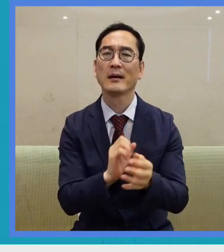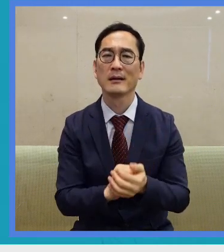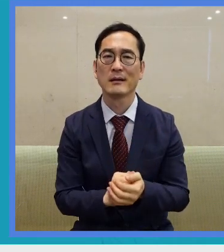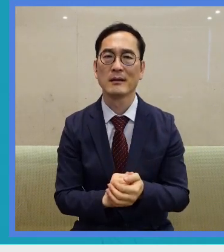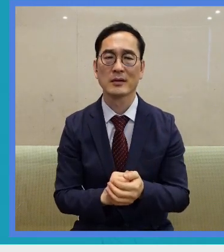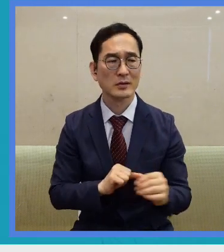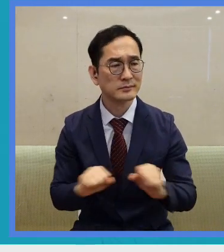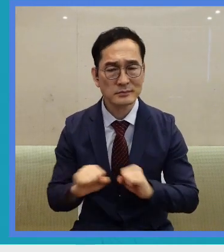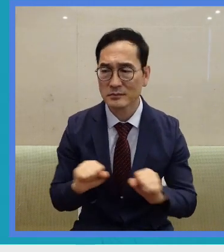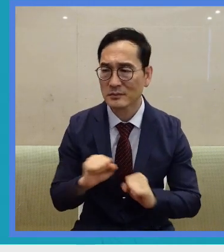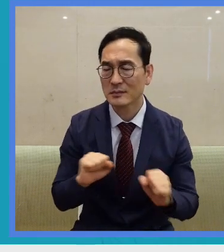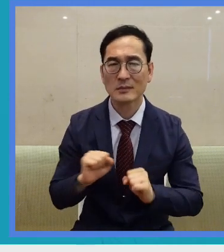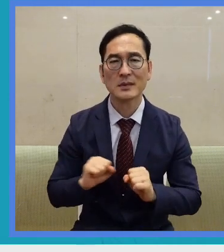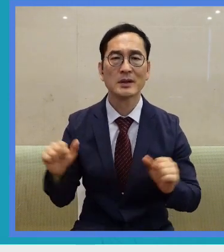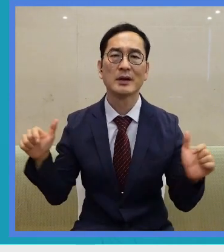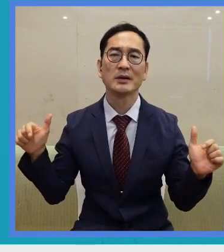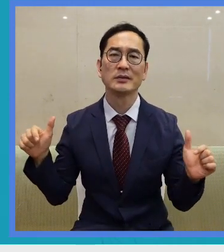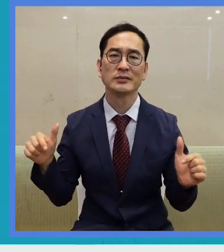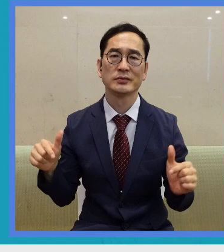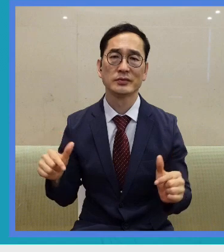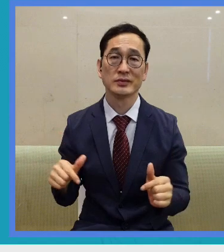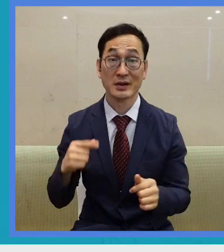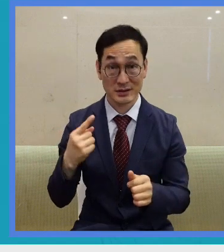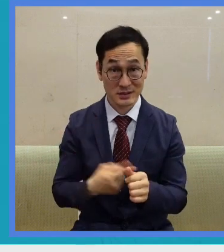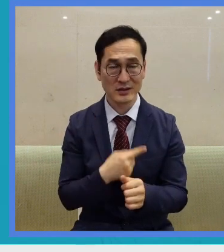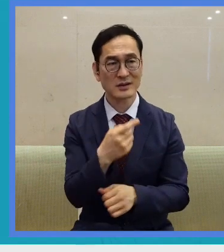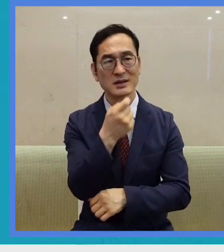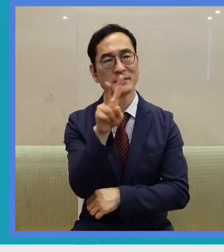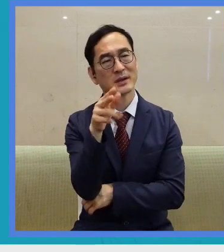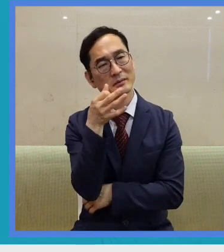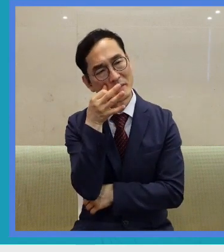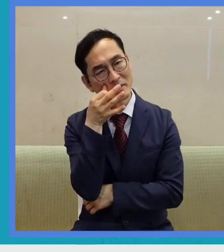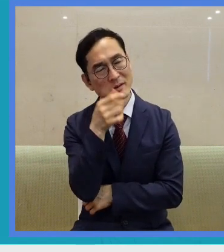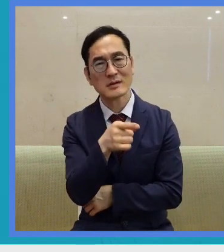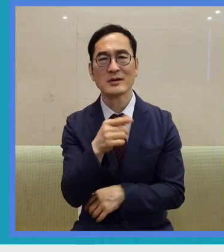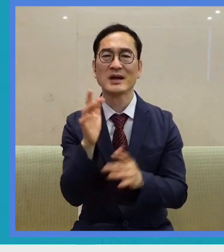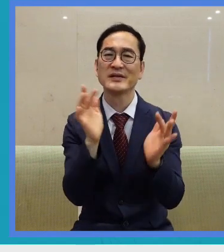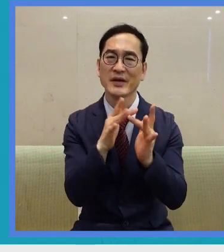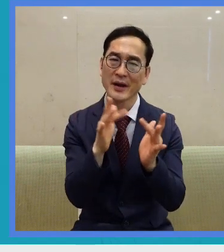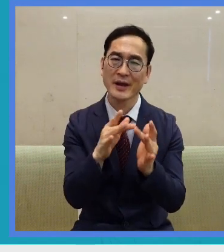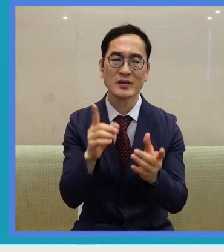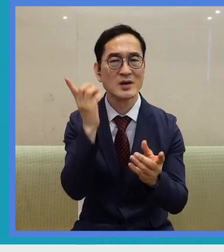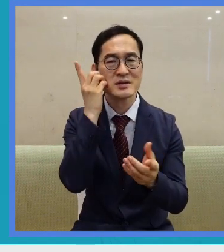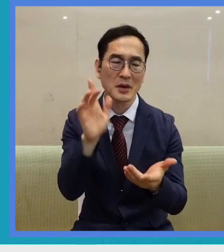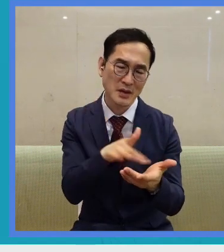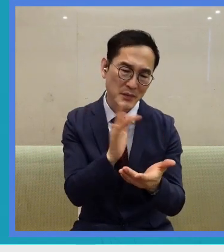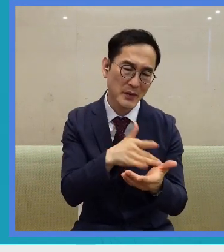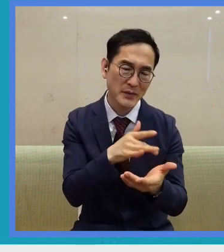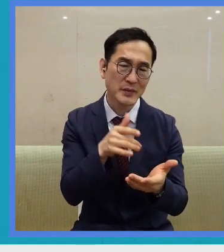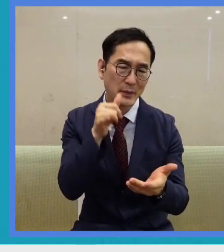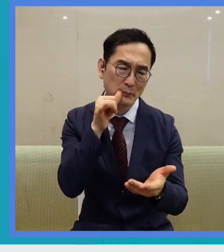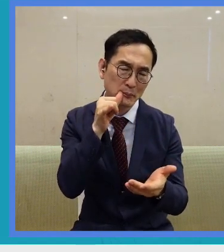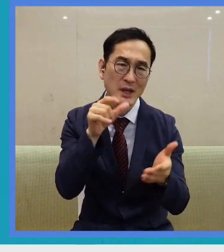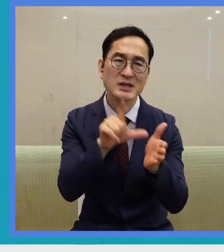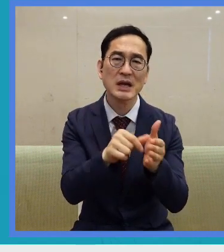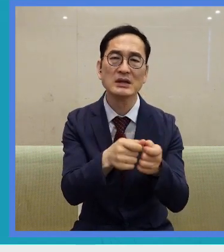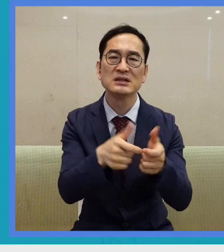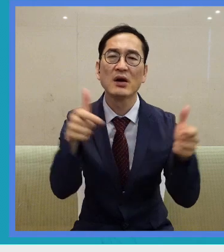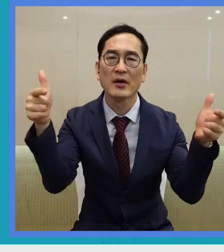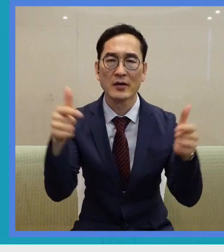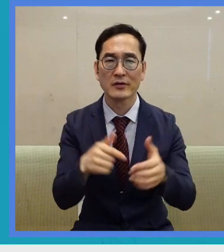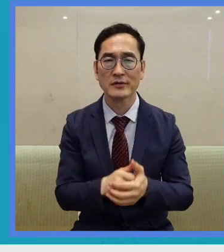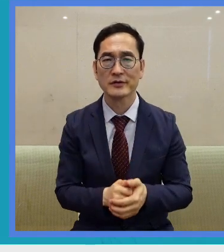줄어들고 대신에 문제가 되는 것은 TV, 인터넷, 스마트폰 이런 미디어 사용 시간이 굉장히 증가를 하게